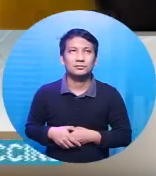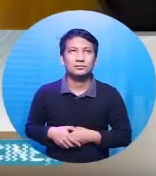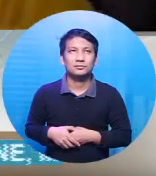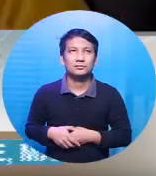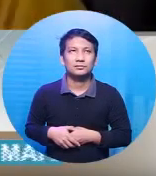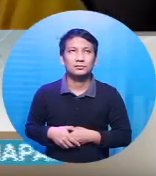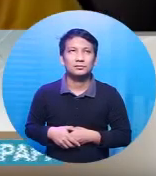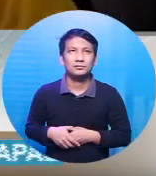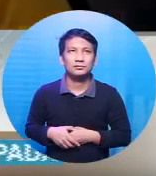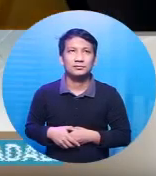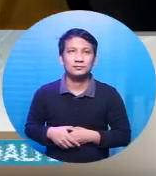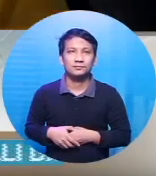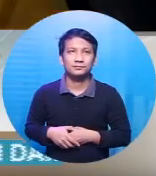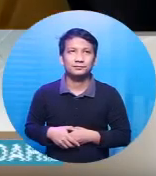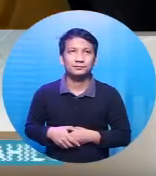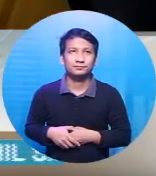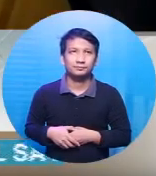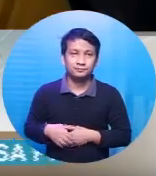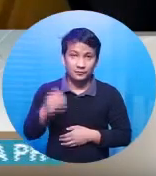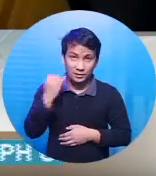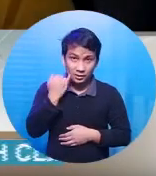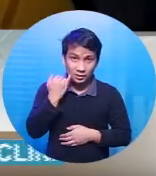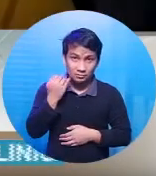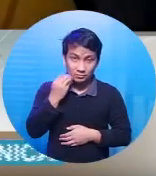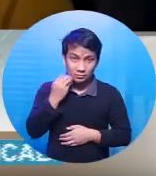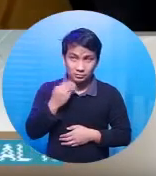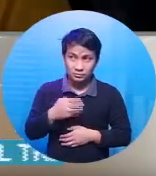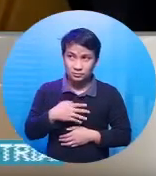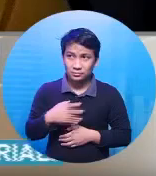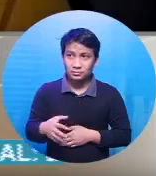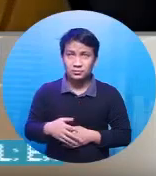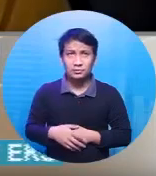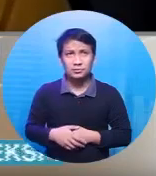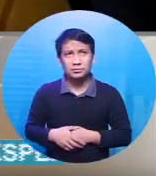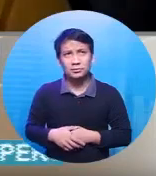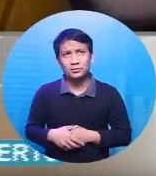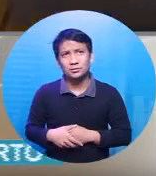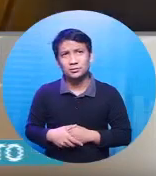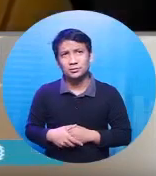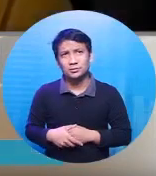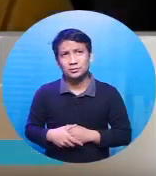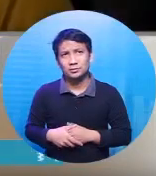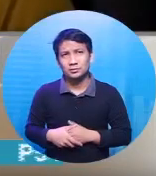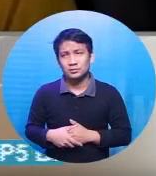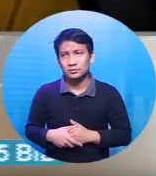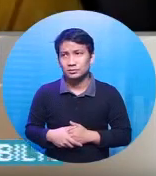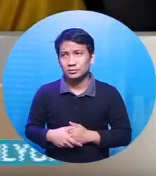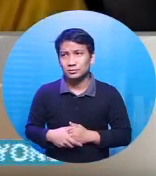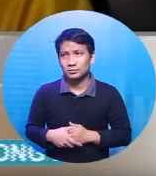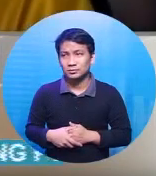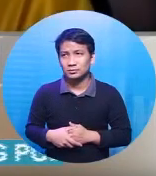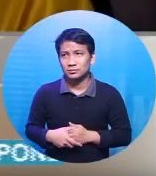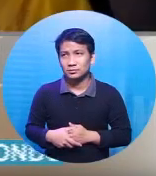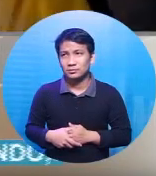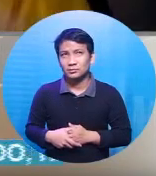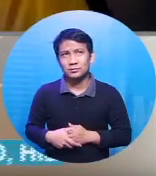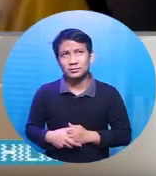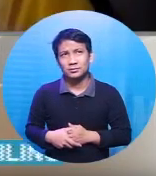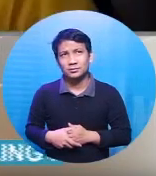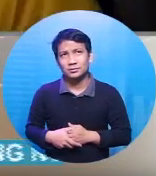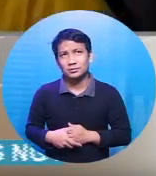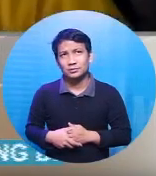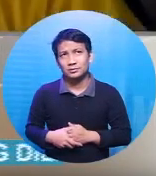Alright. Jasmine, satisfied ka doon sa ano? Nay. Ha? Masasalita daw po yung mama ko eh. Ah, sige. Pagbigyan